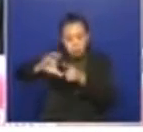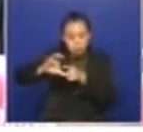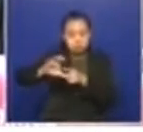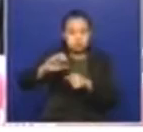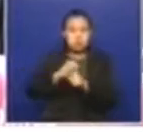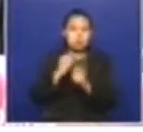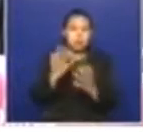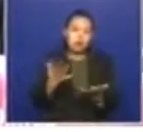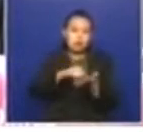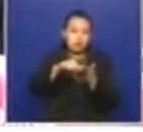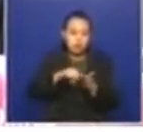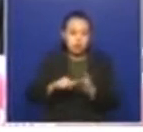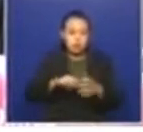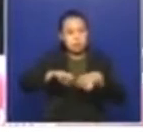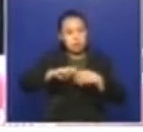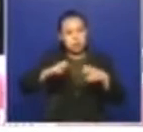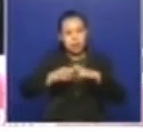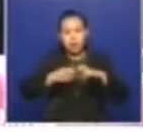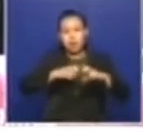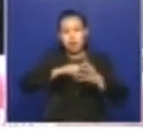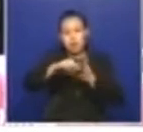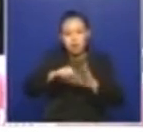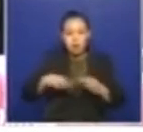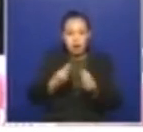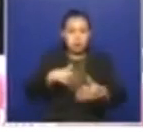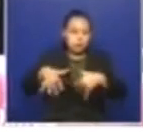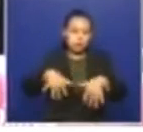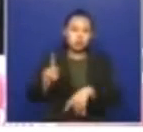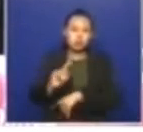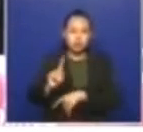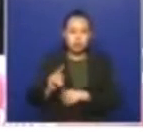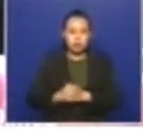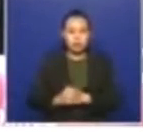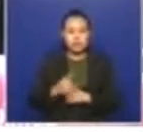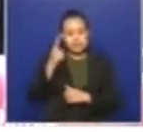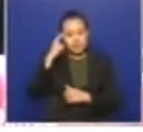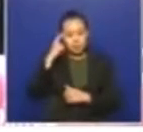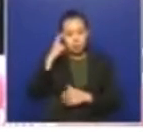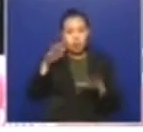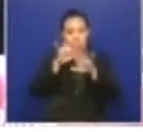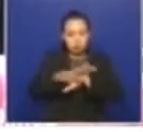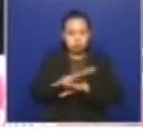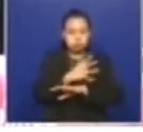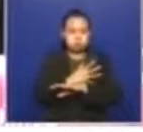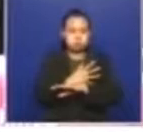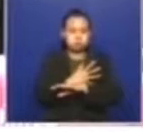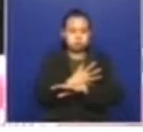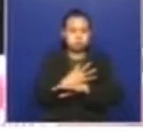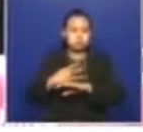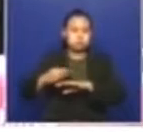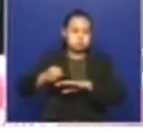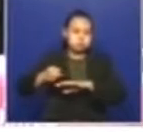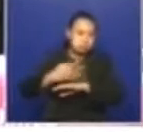ได้นี่แหละครับคือมะเร็งของเศรษฐกิจซึ่งมันจะเดินไม่ได้ใน4-5 เดือนแล้ว